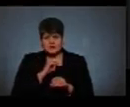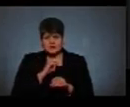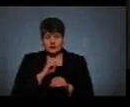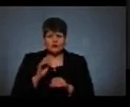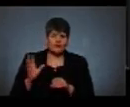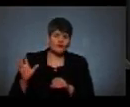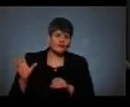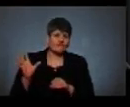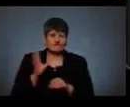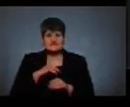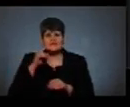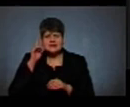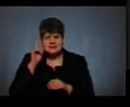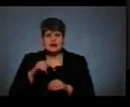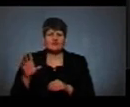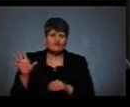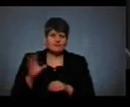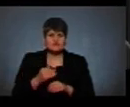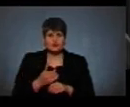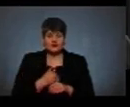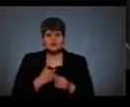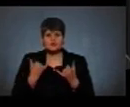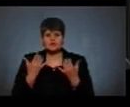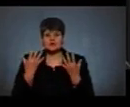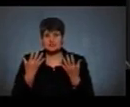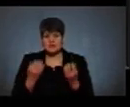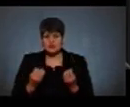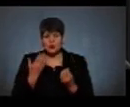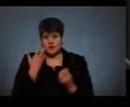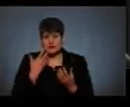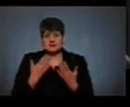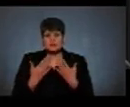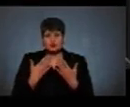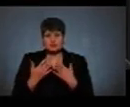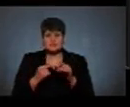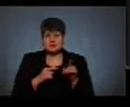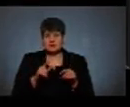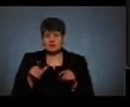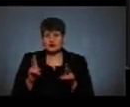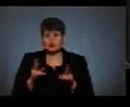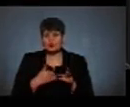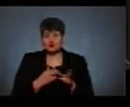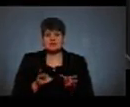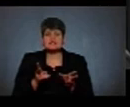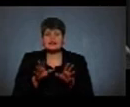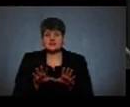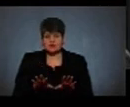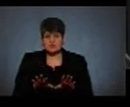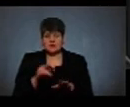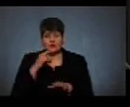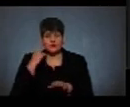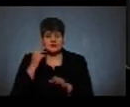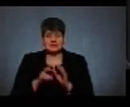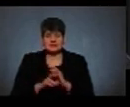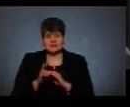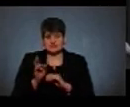всі знають і всі хочуть. І на сьогоднішній день, от коли ми спілкуємося навіть з тими людьми, які хочуть залишатися в російській